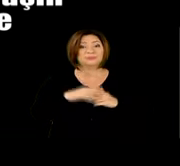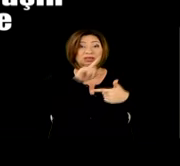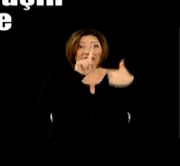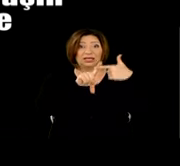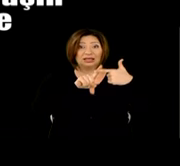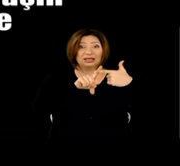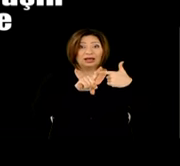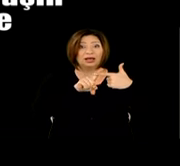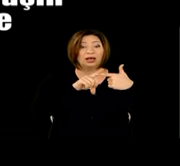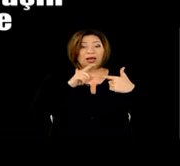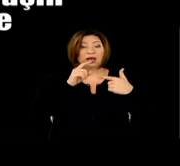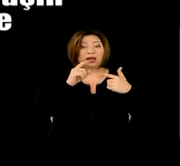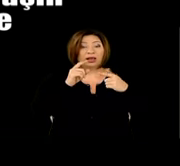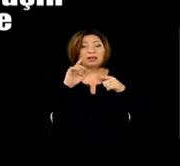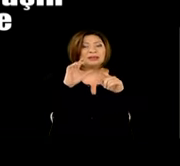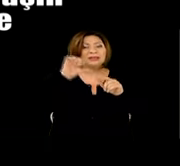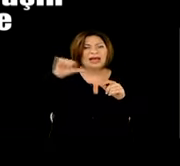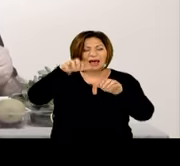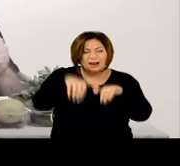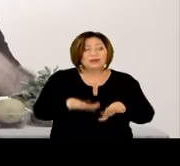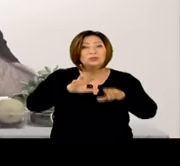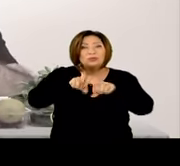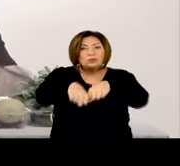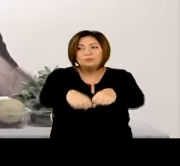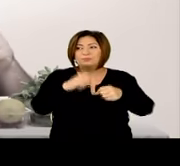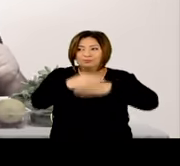2. Yağın akmaması için lavaşın kulağı dürümün içine katlanmalıdır.